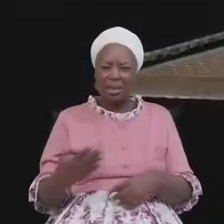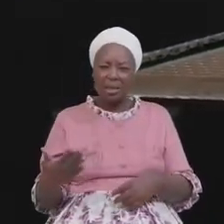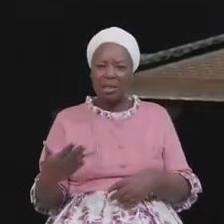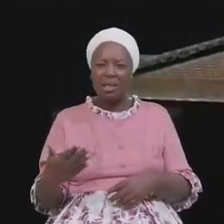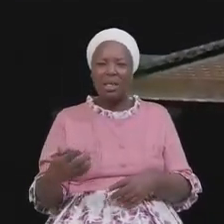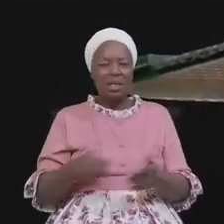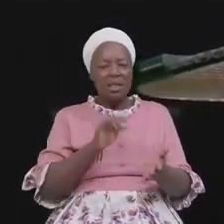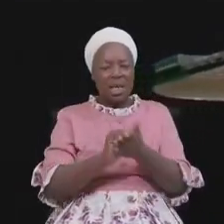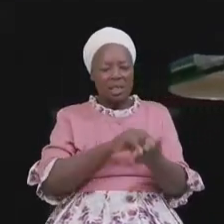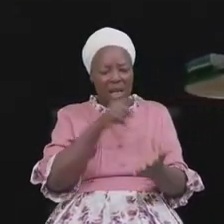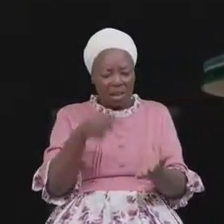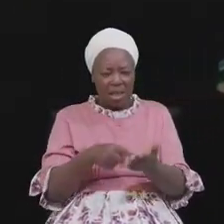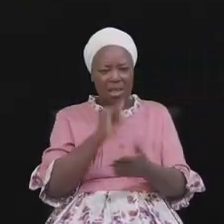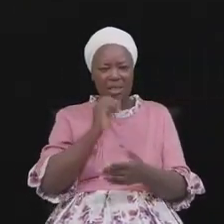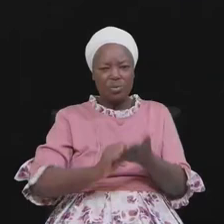écrit à mon sujet.